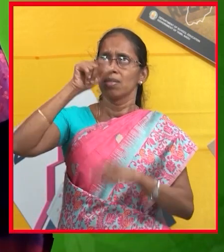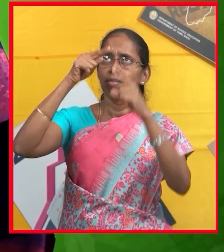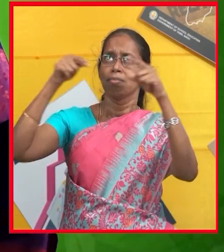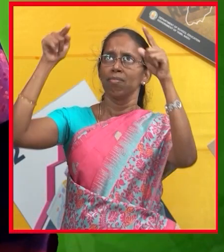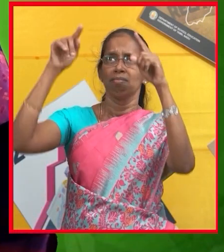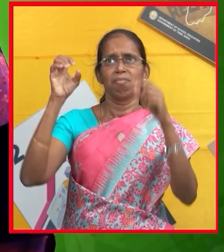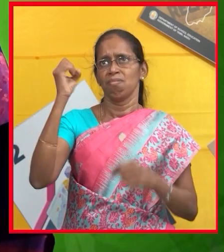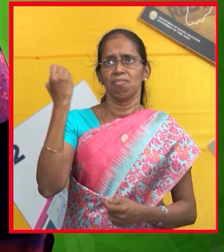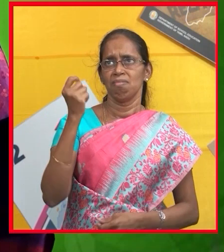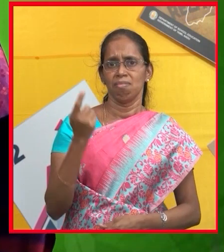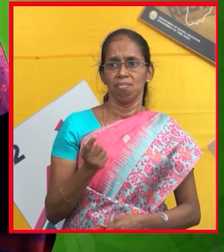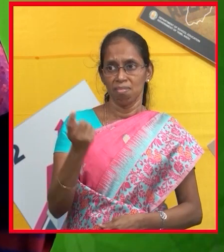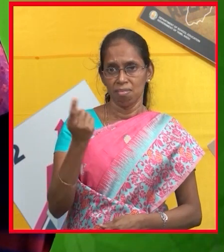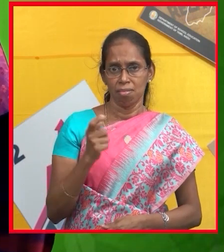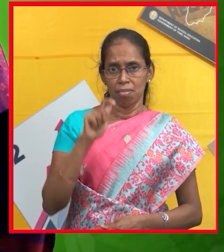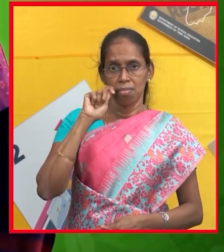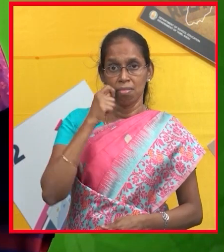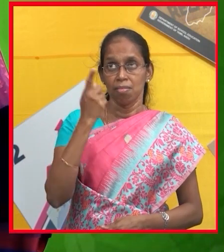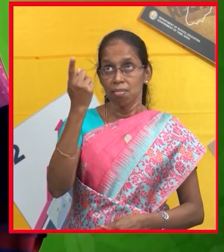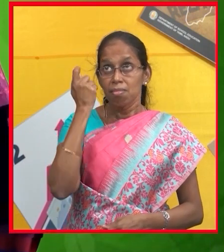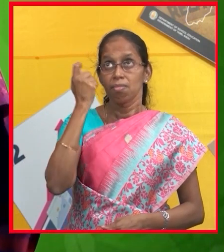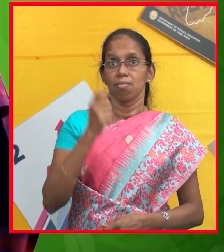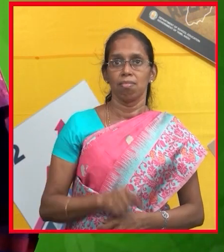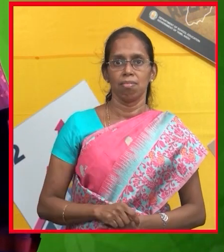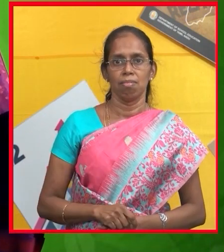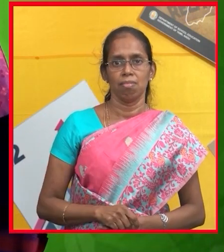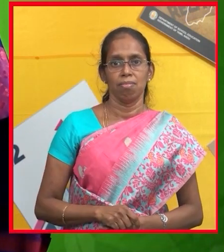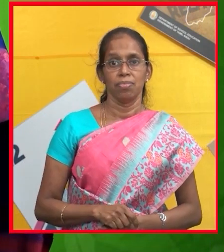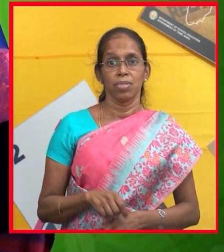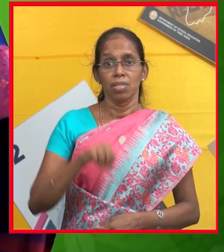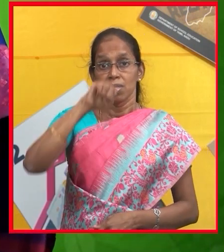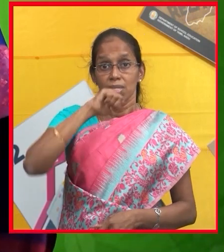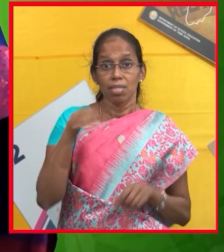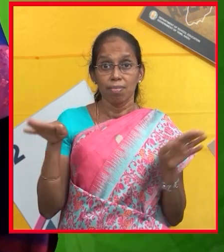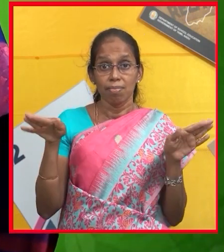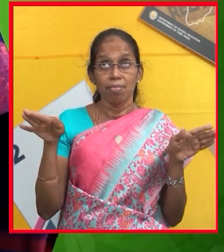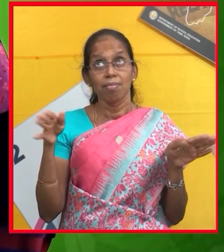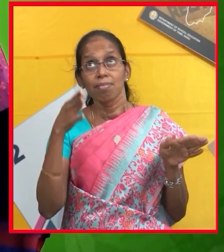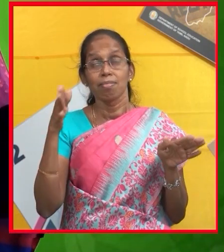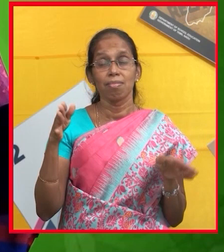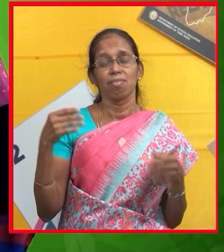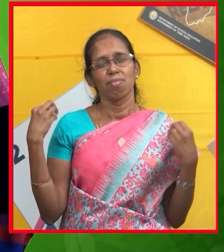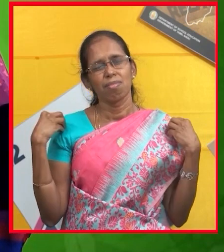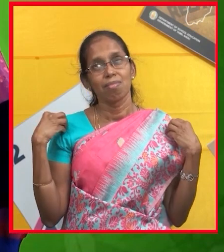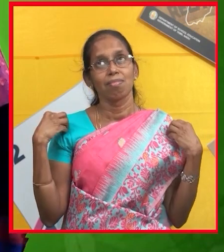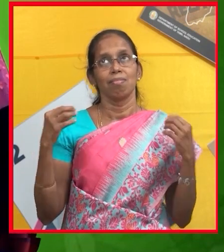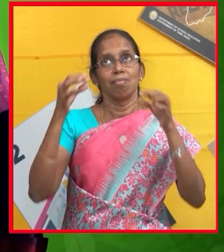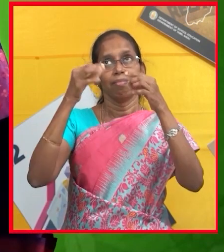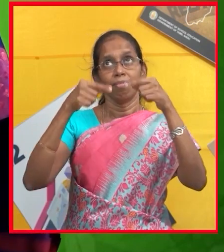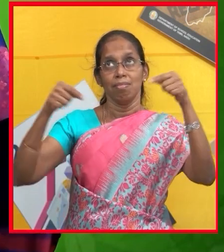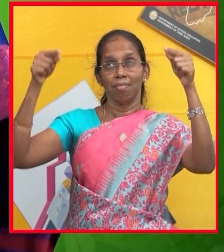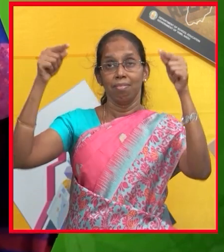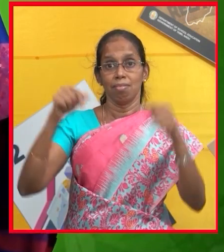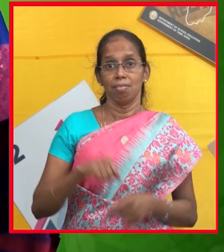அதை கவர்ந்துட்டு போயிட்டாங்க. தேனி எவ்வளோ கஷ்டப்பட்டு அந்த தேனை சேகரித்து ஒரு அடையை உருவாக்குது. மனிதர்கள்